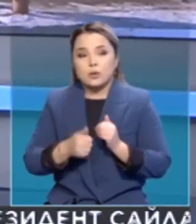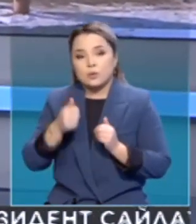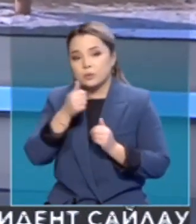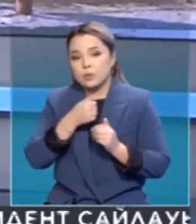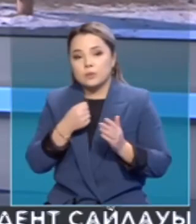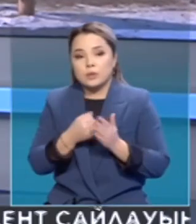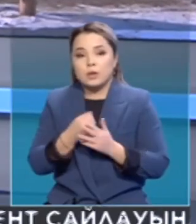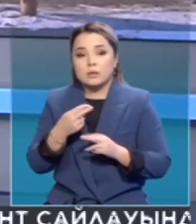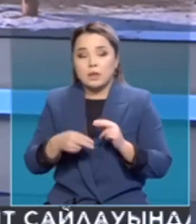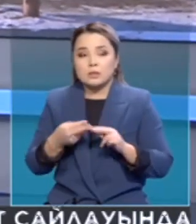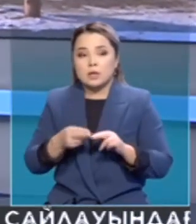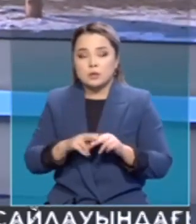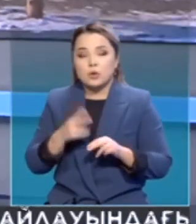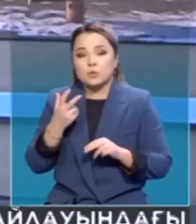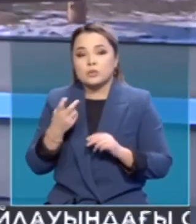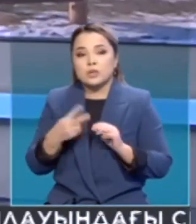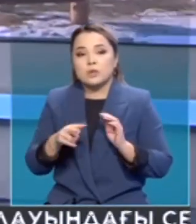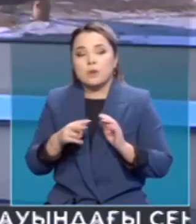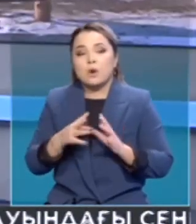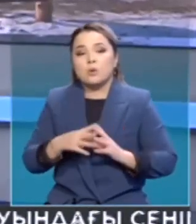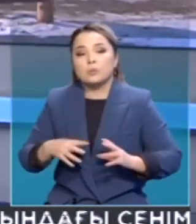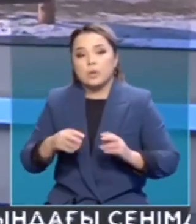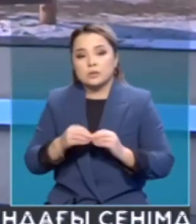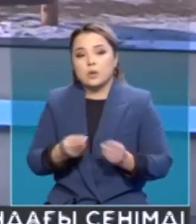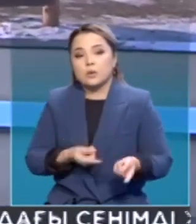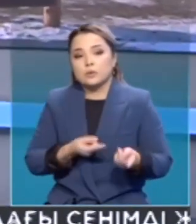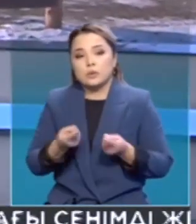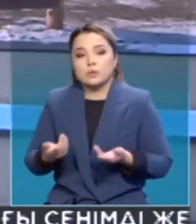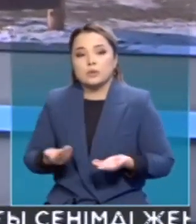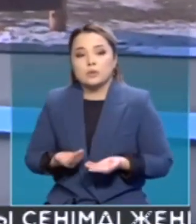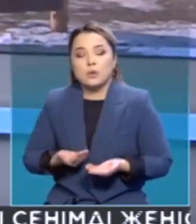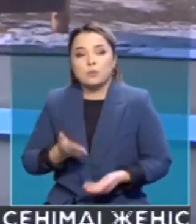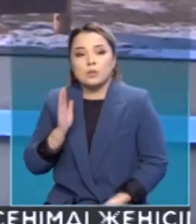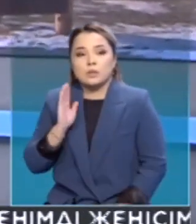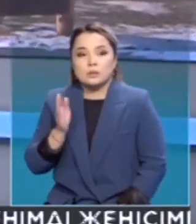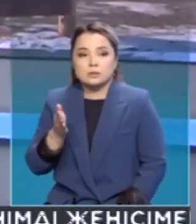дейін өңірде тағы 320 отбасы қоныс тойын тойламақ.